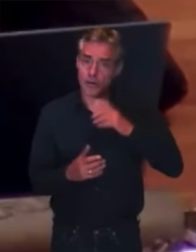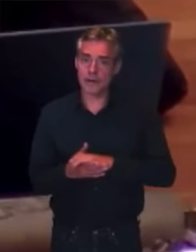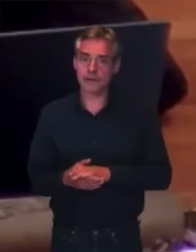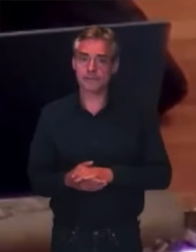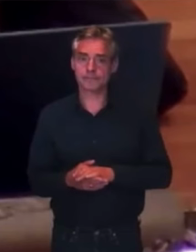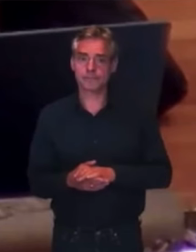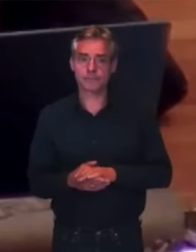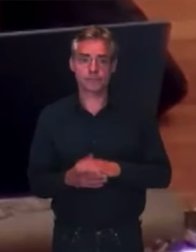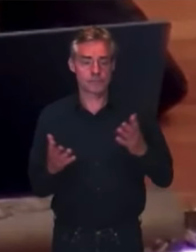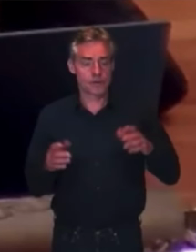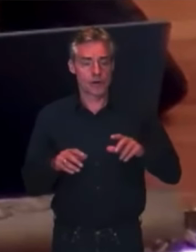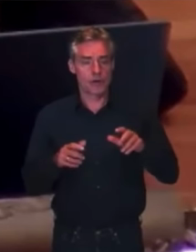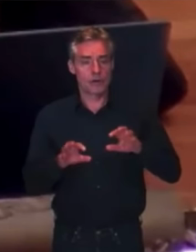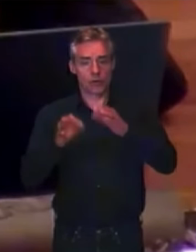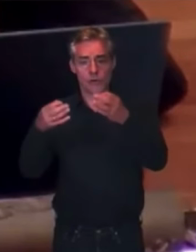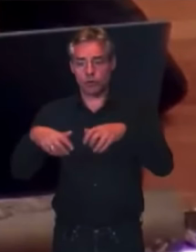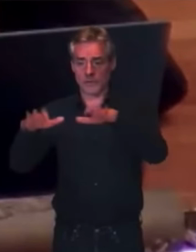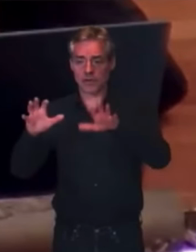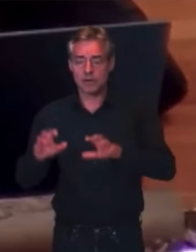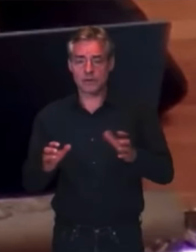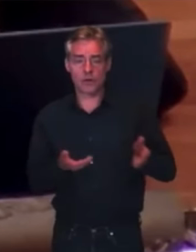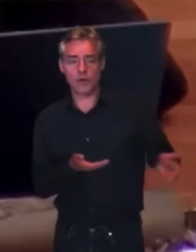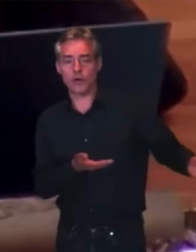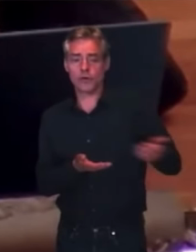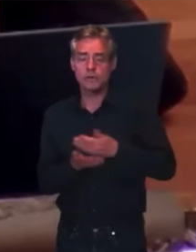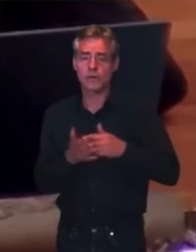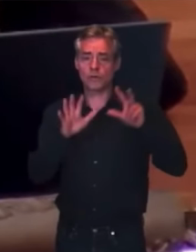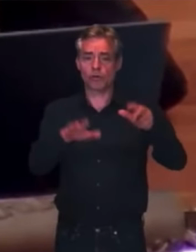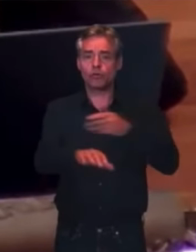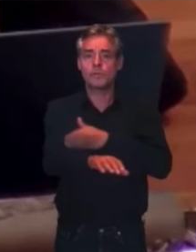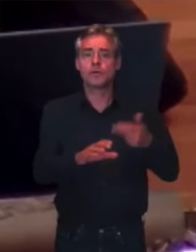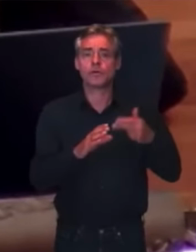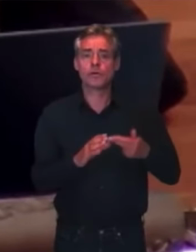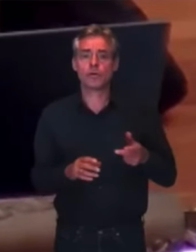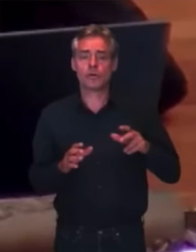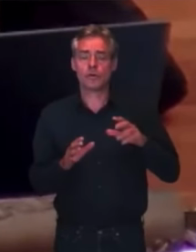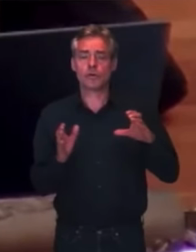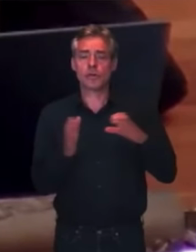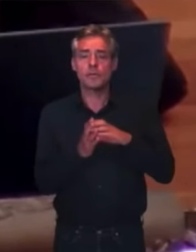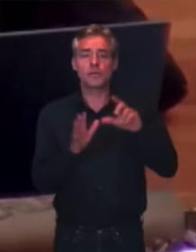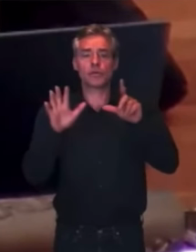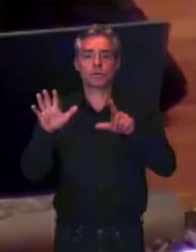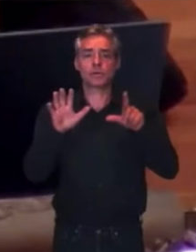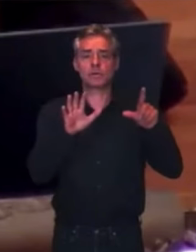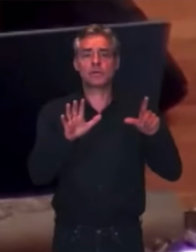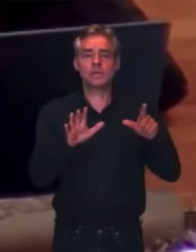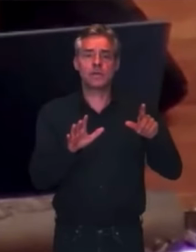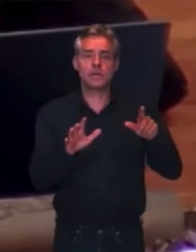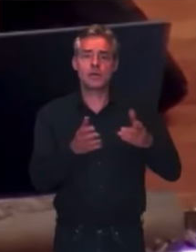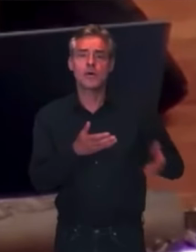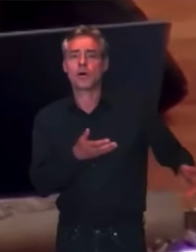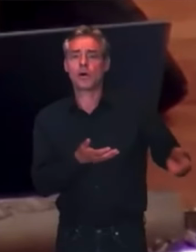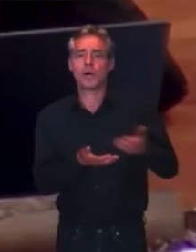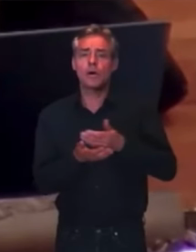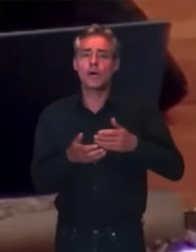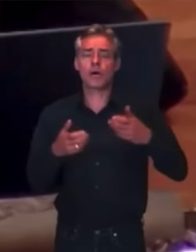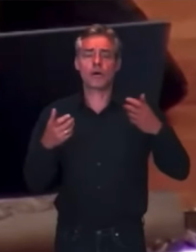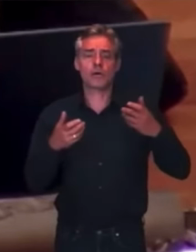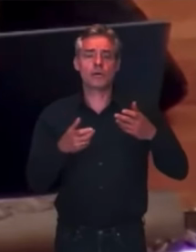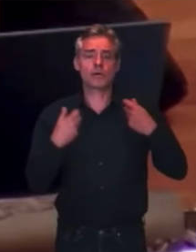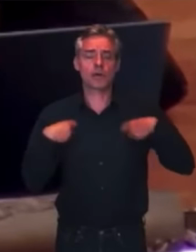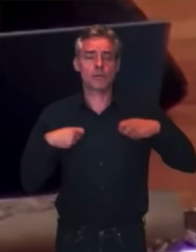dans le compte administratif qu'il y a une recette d'un peu plus de 8 millions d'euros sur le chapitre 77 en recettes de fonctionnement, vous